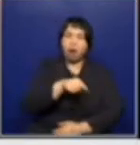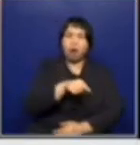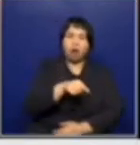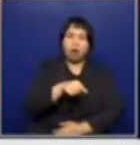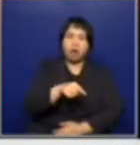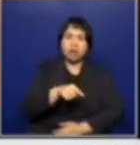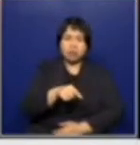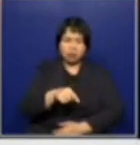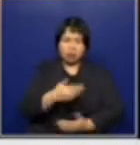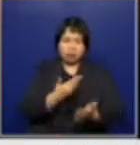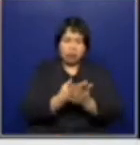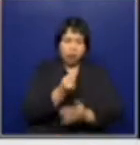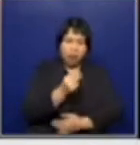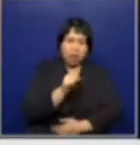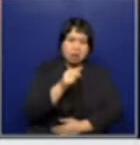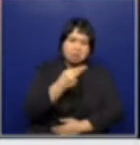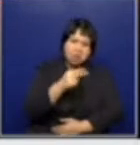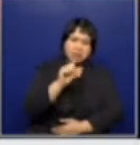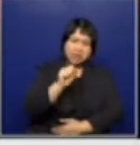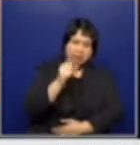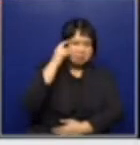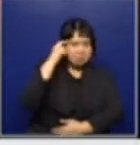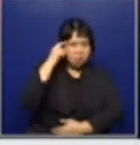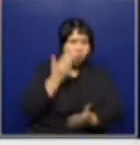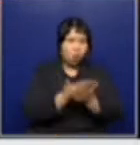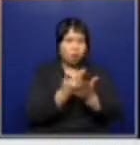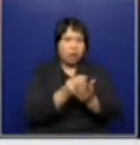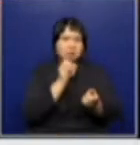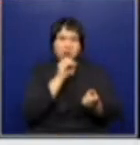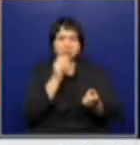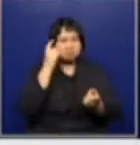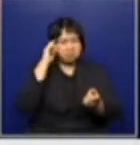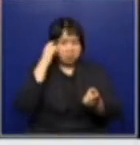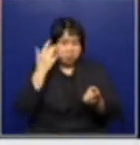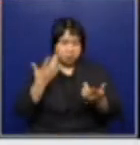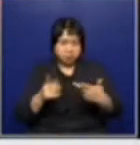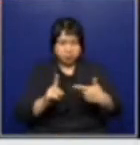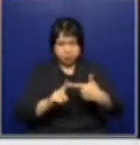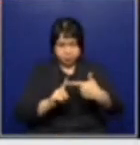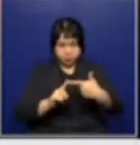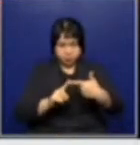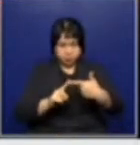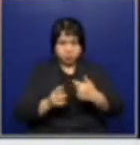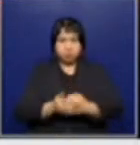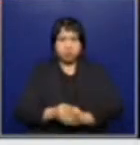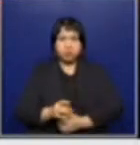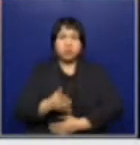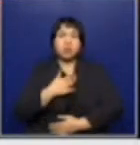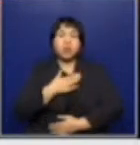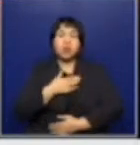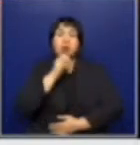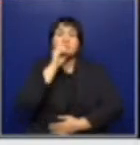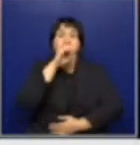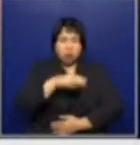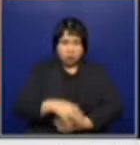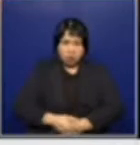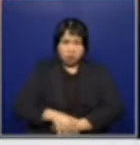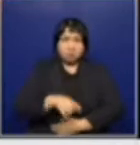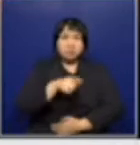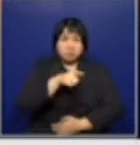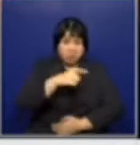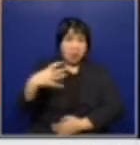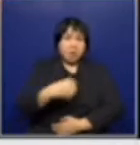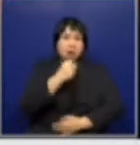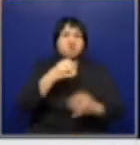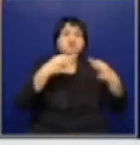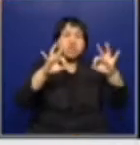องบอกว่ากี่หมื่นกี่แสนก็ว่าไปผมไม่อยากจะพูดถึงราคาครับเรื่องที่สองครับเราเสนอให้เขาได้รับสัมปทานฟ